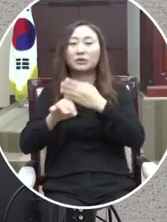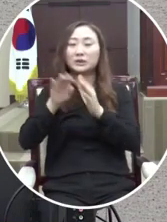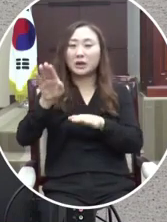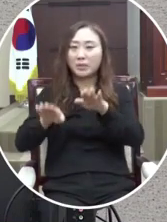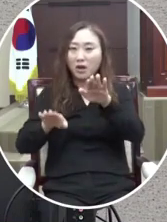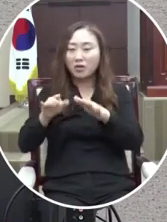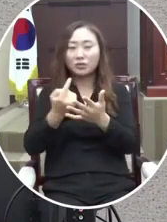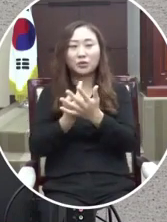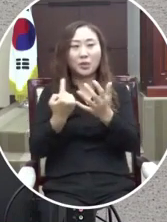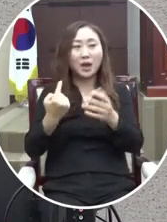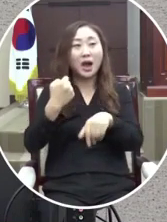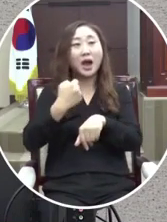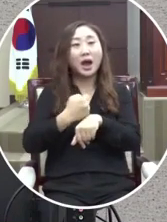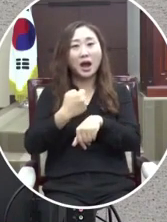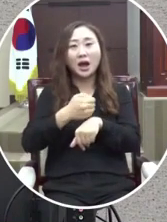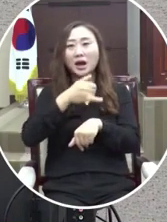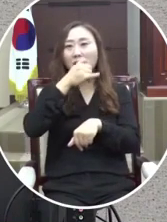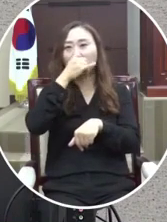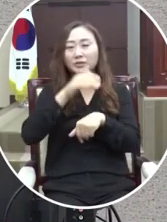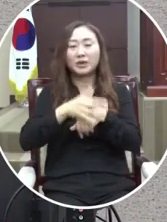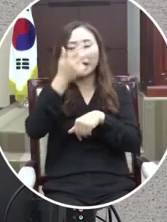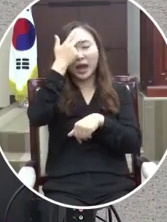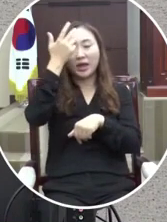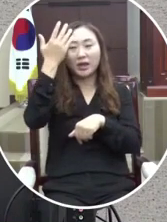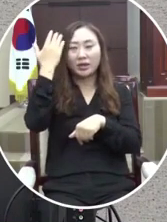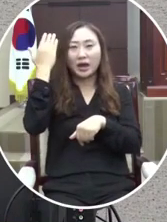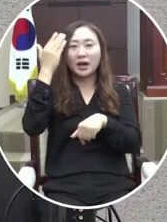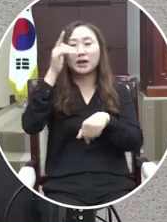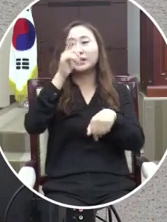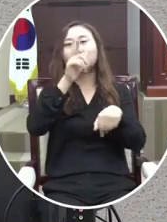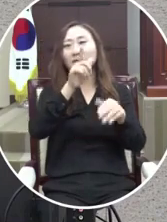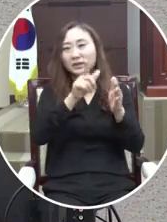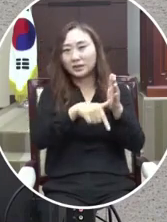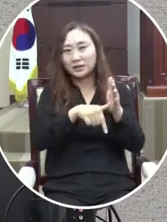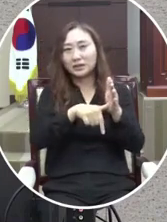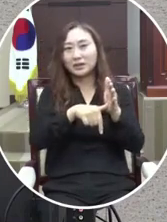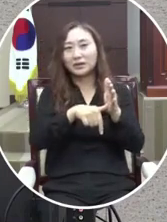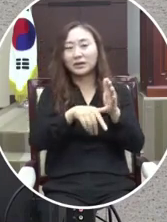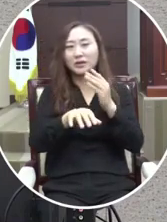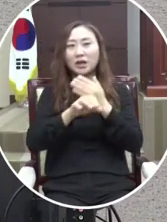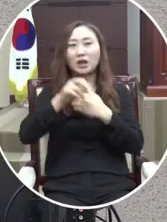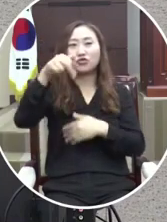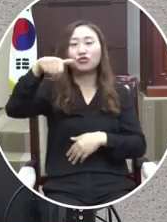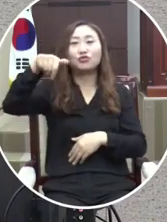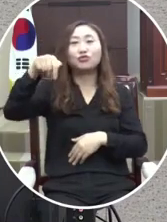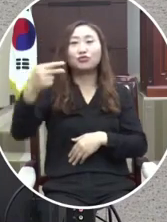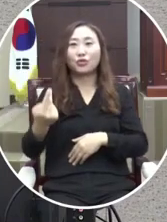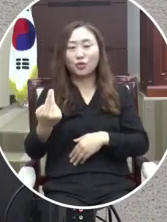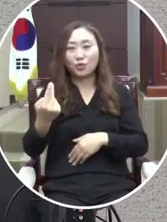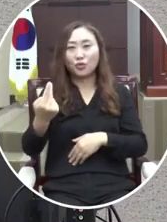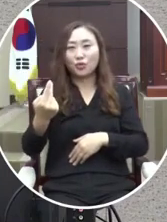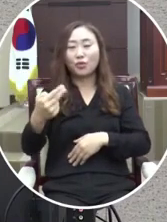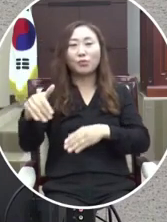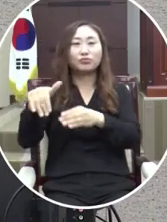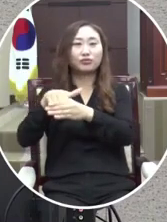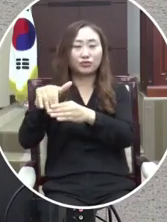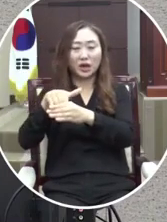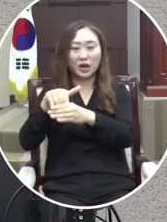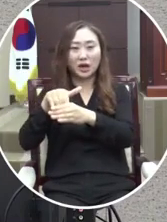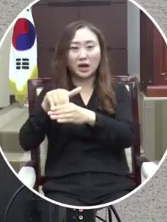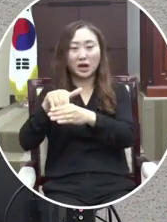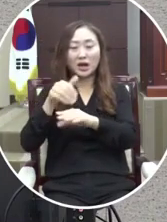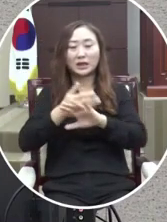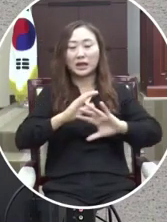차별과 소외를 방치했던 제국시대의 잔재가 오늘날 유럽문화의 다문화정책을